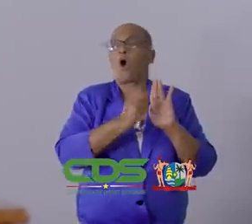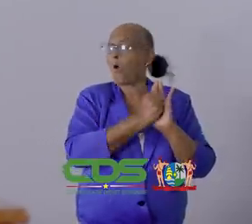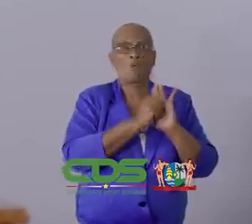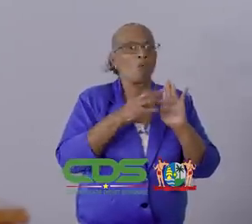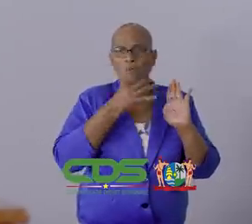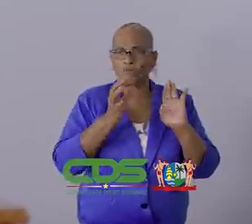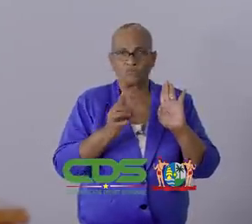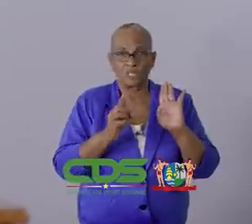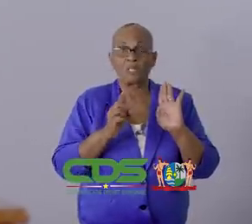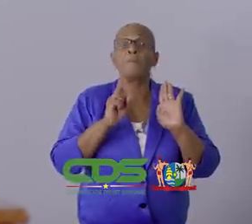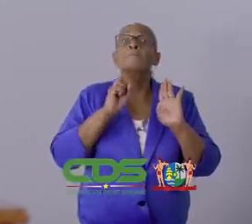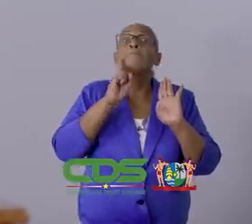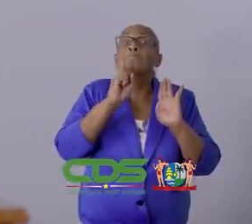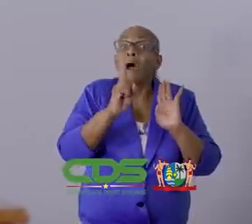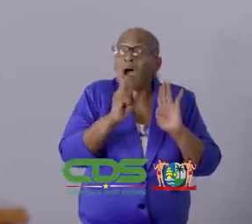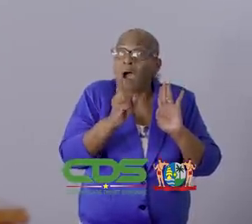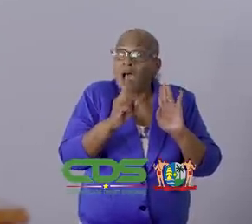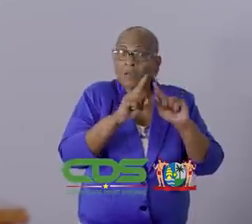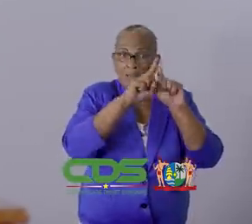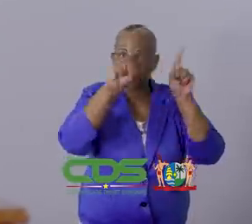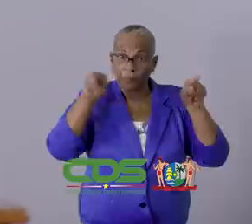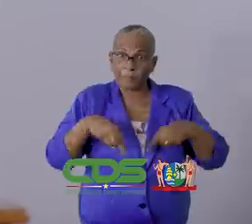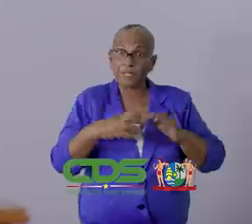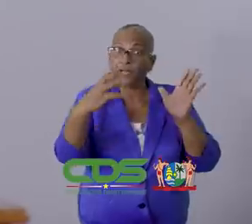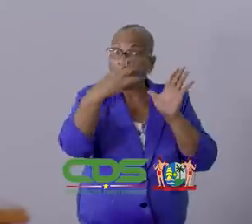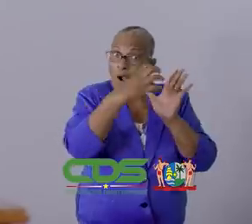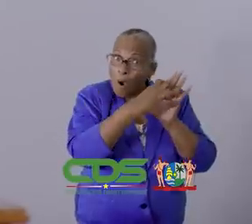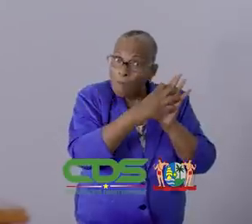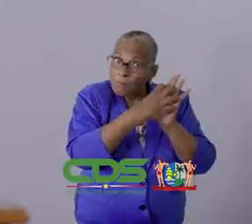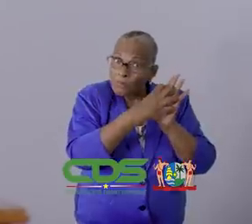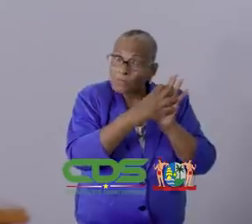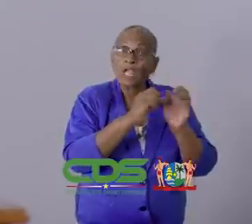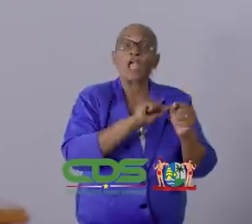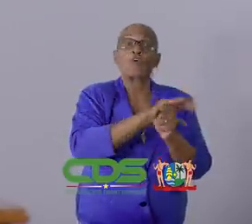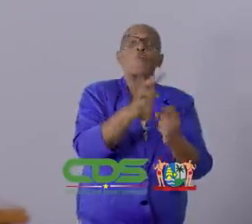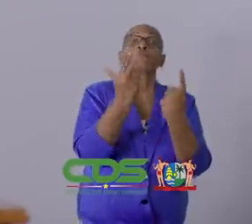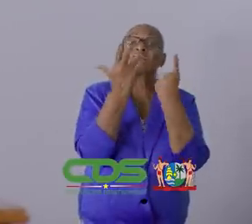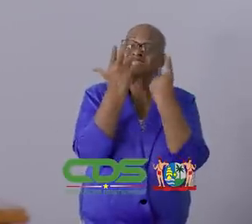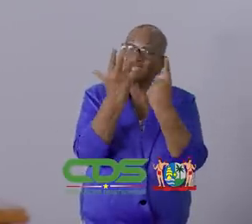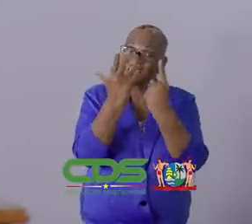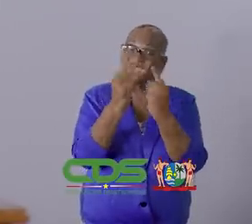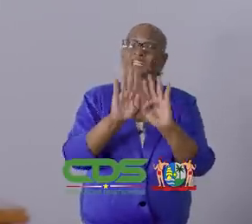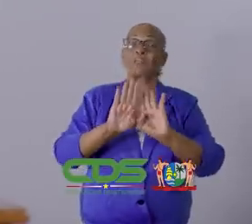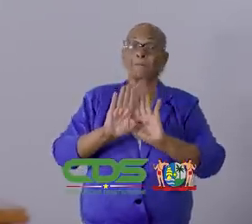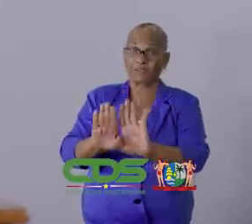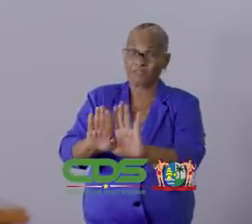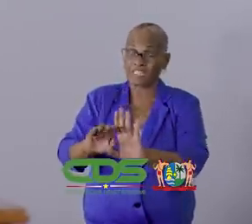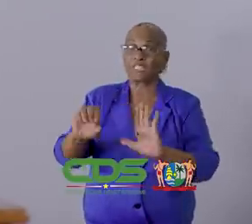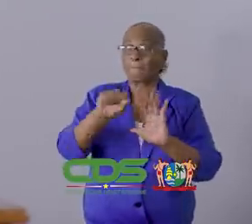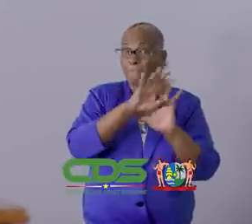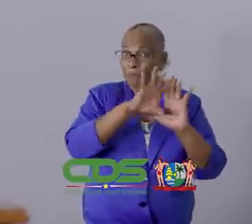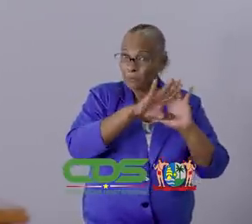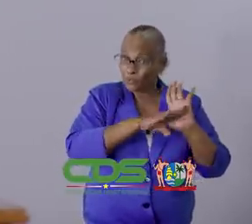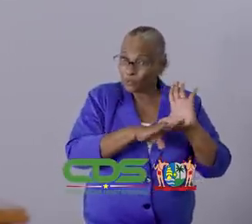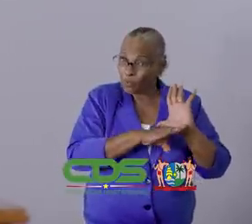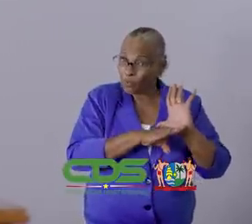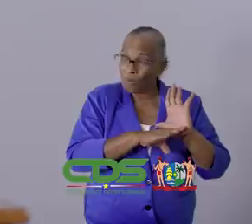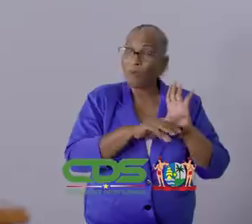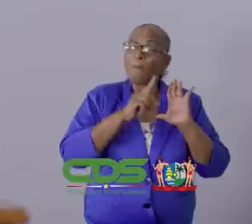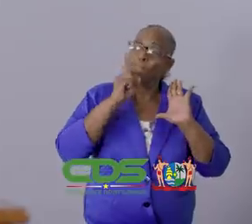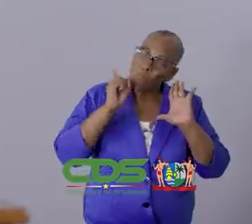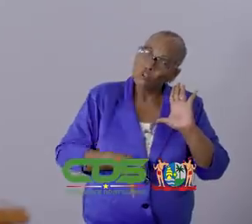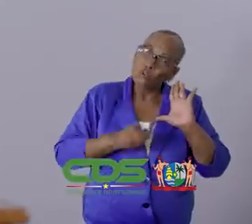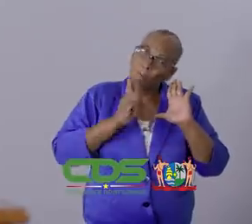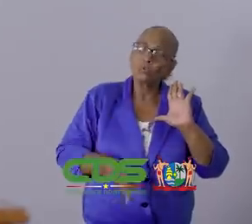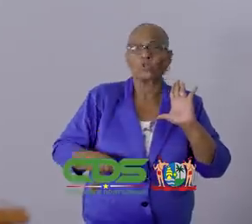Met dien verstande dat zij alle voorschriften en COVID-19 preventieprotocollen